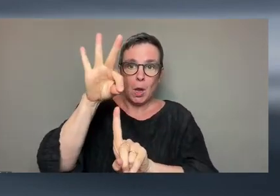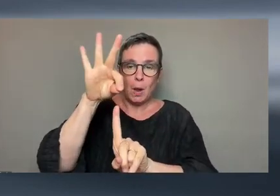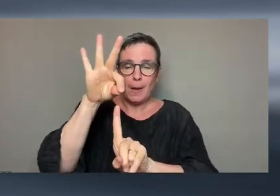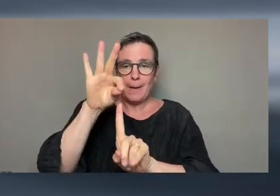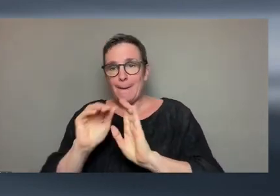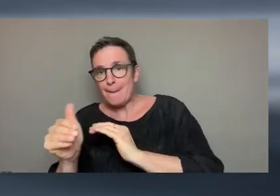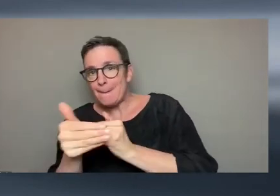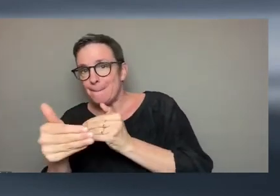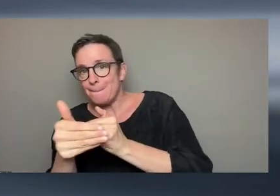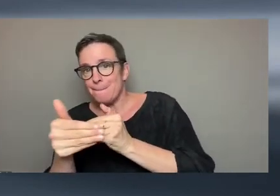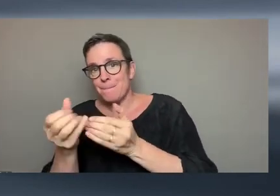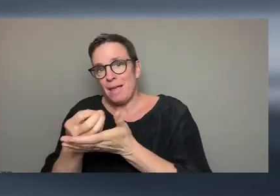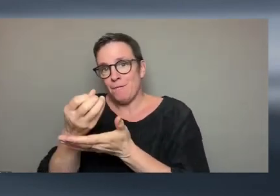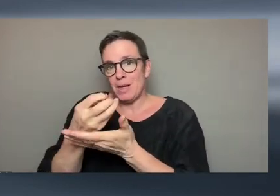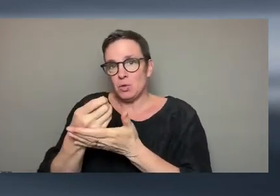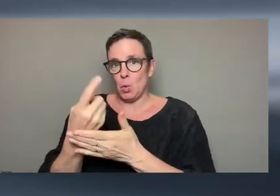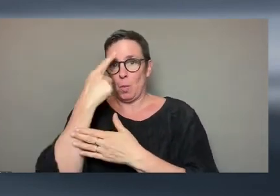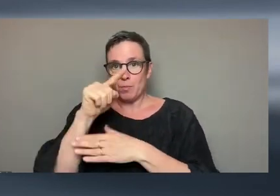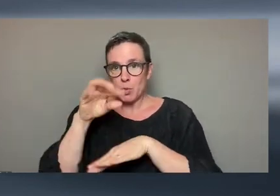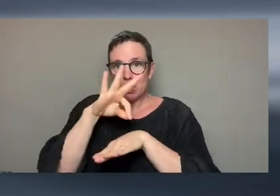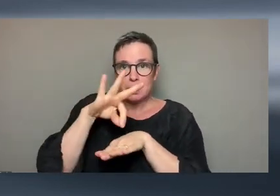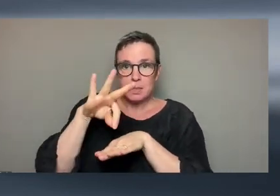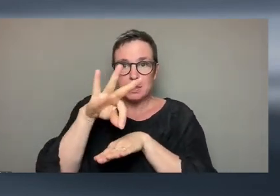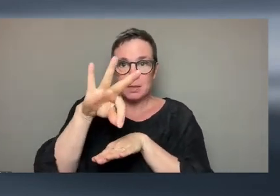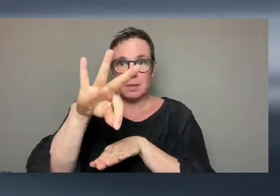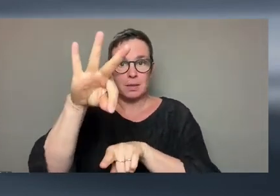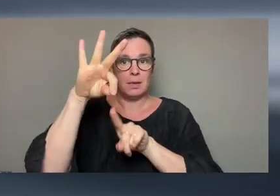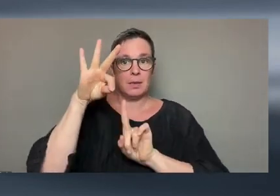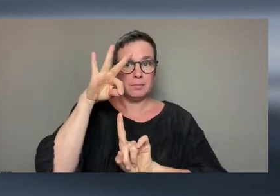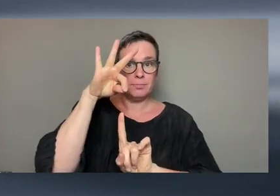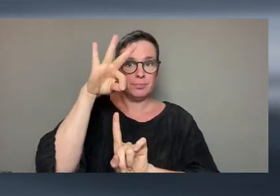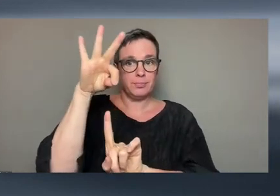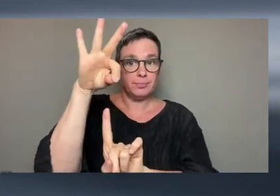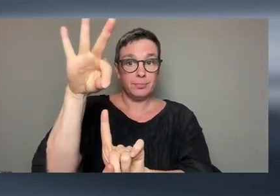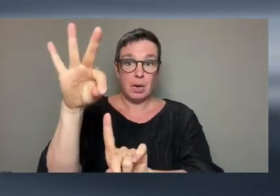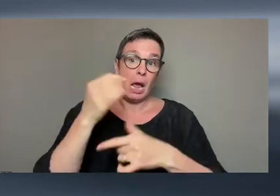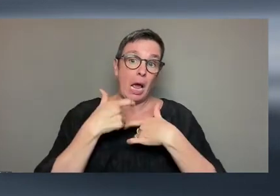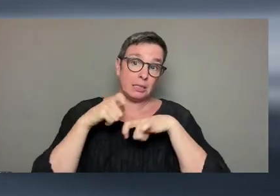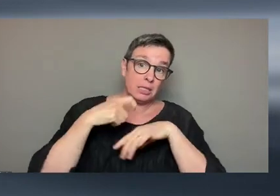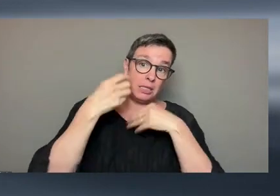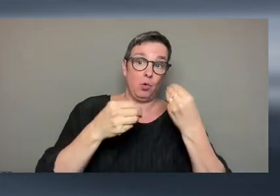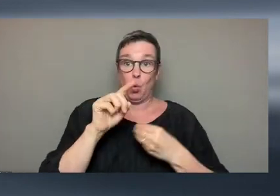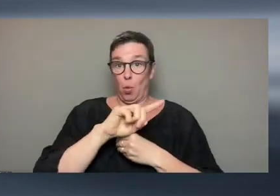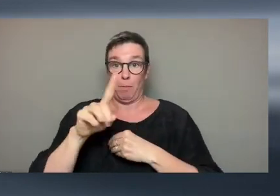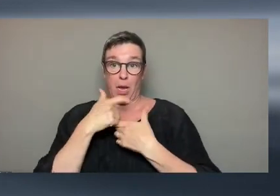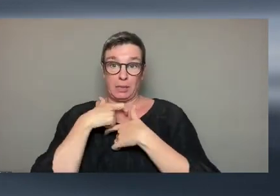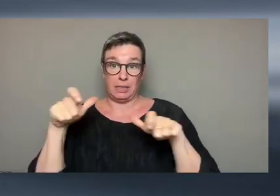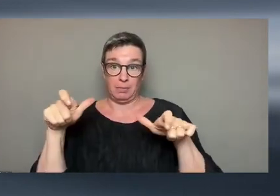justement ces tracés piétons accessibles ou non.